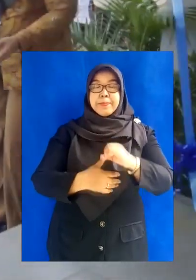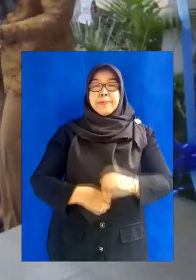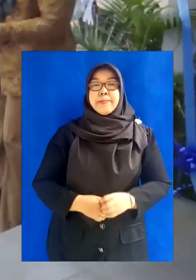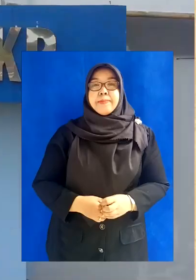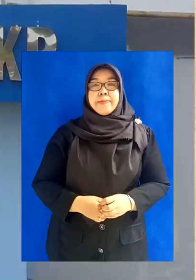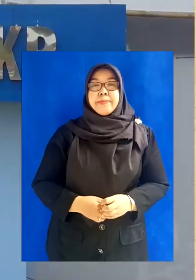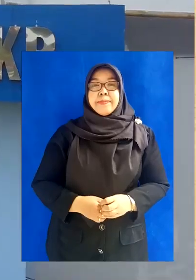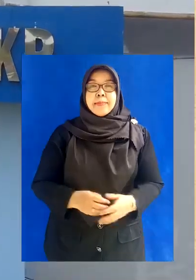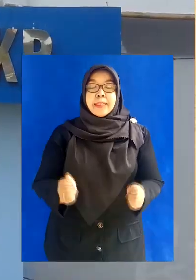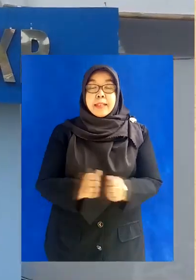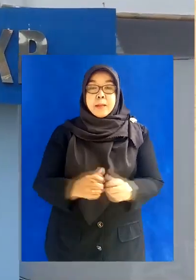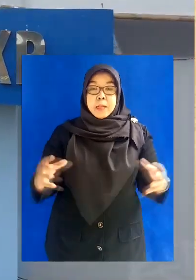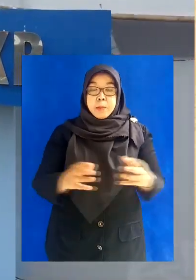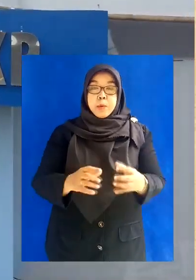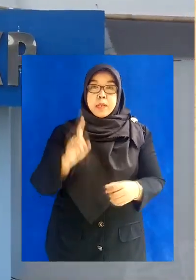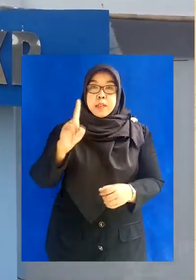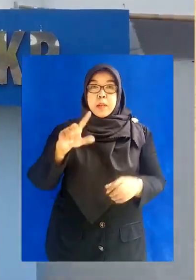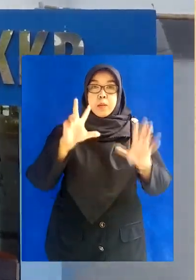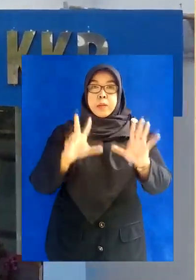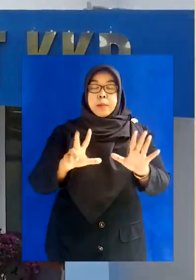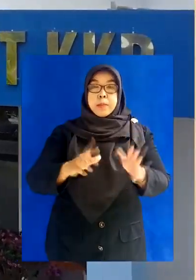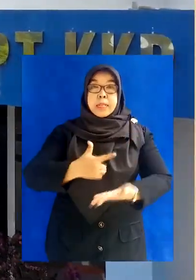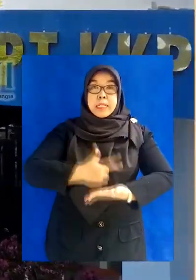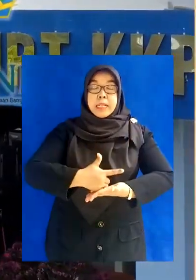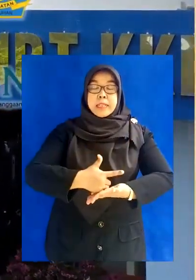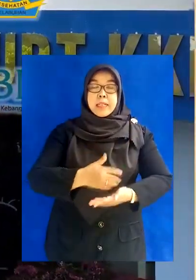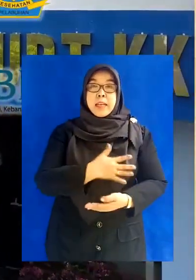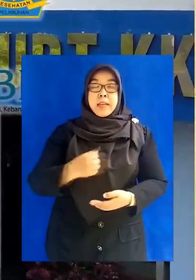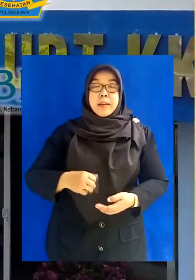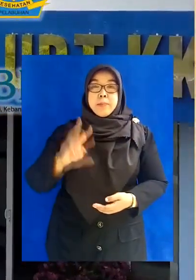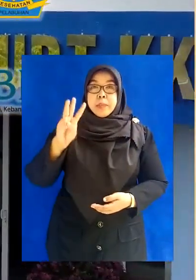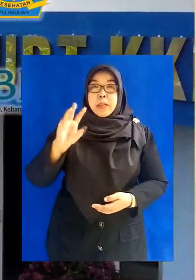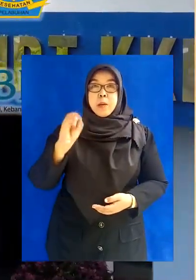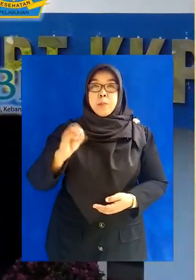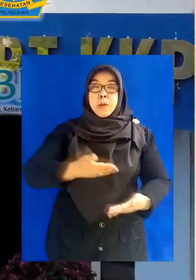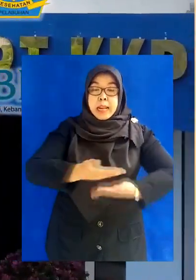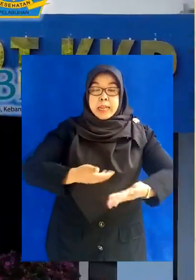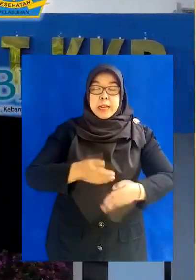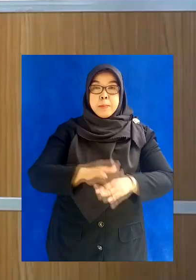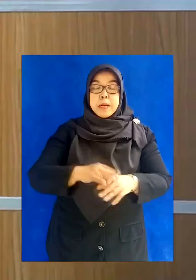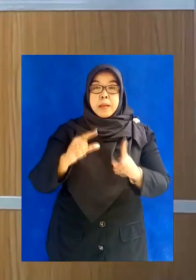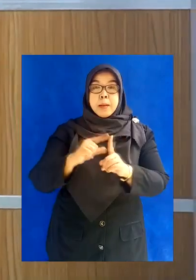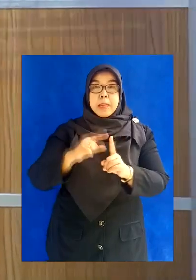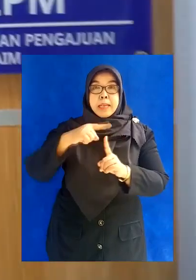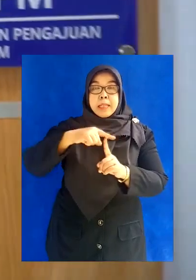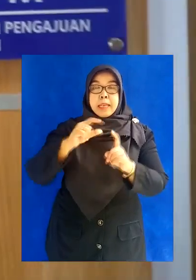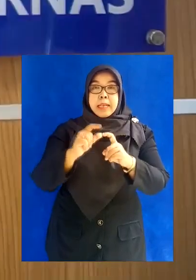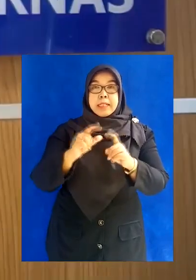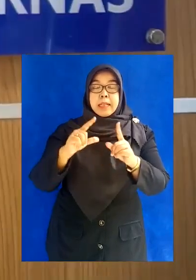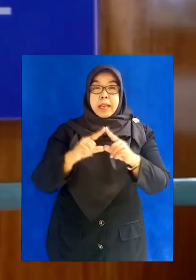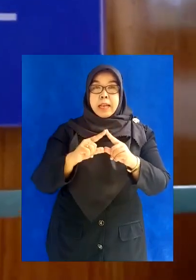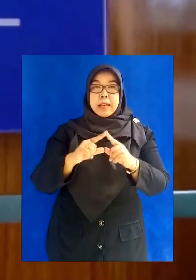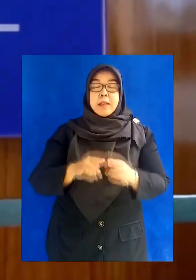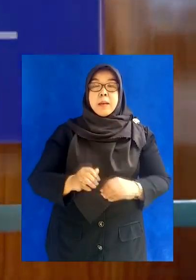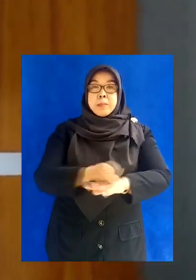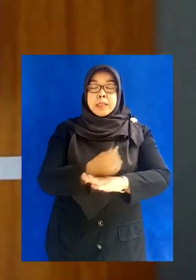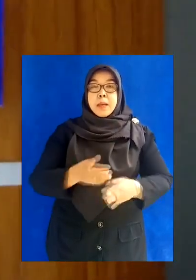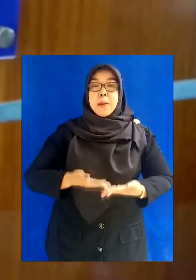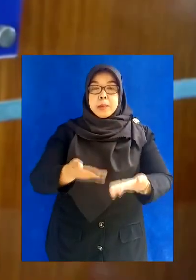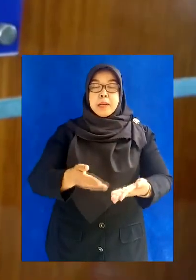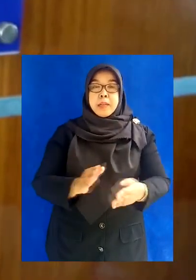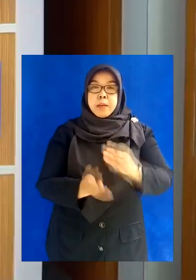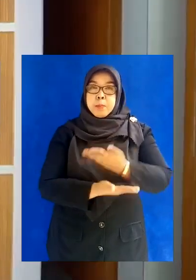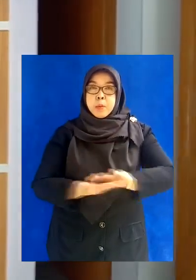Kelautan dan Perikanan. Dengan bergabungnya 18 instansi dan lebih dari 30 layanan pada PTSA PPS